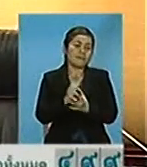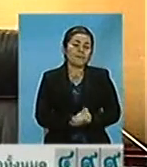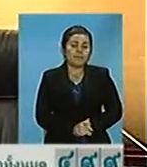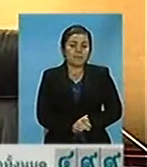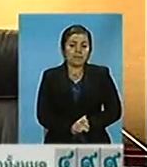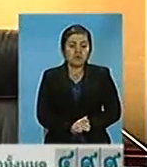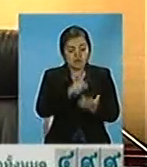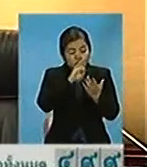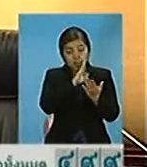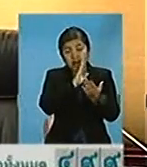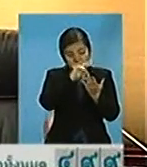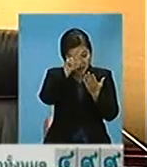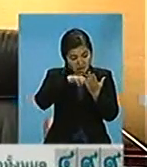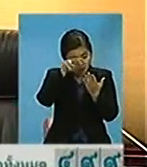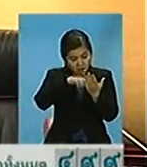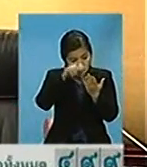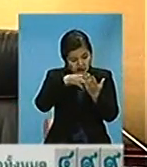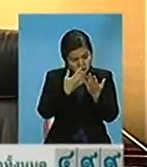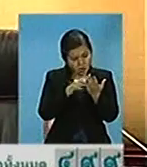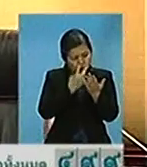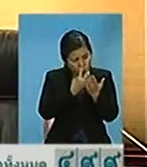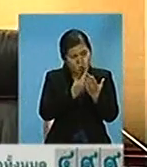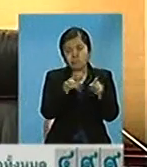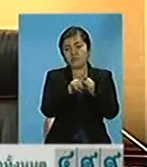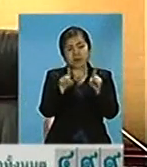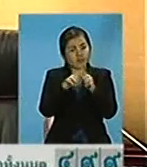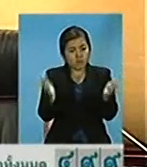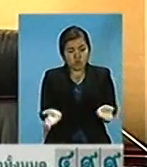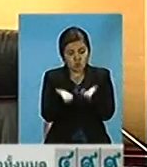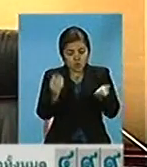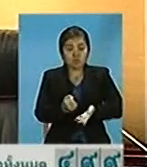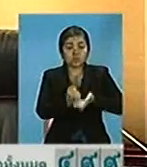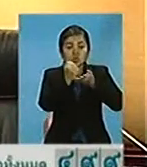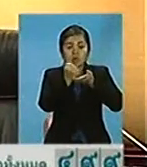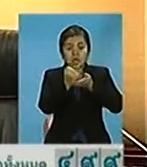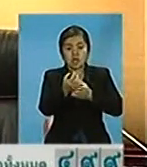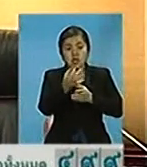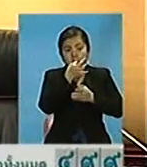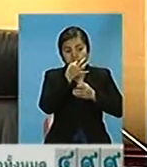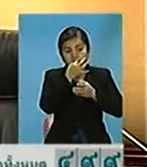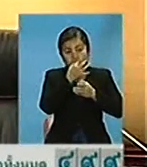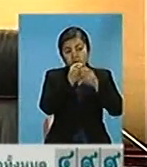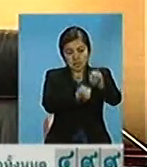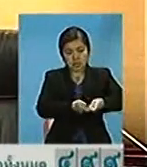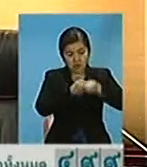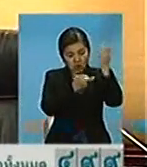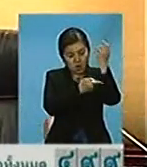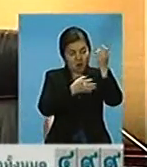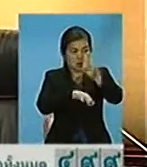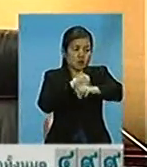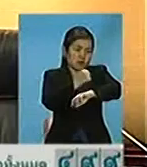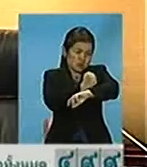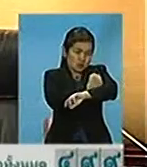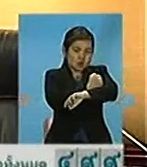ในนี้ถ้าอ่านดูทั้งหมดเนี่ยนะครับผมคิดว่าถ้าจะส่งเสริมสนับสนุนให้ความช่วยเหลือเกษตรกรสวนยางเนี่ยคงจะทิ้งแรงงานสวนยางไม่ได้แ